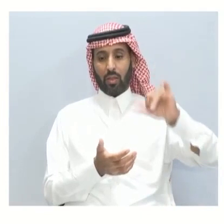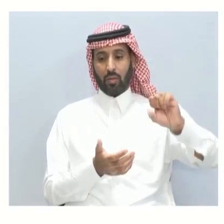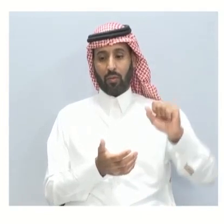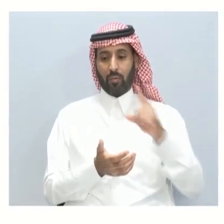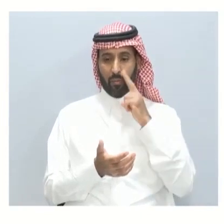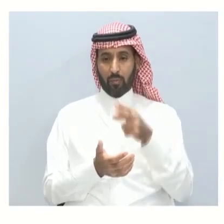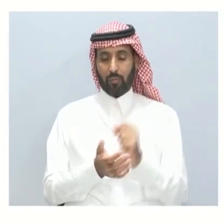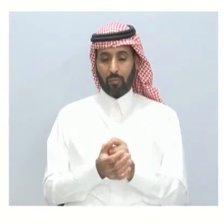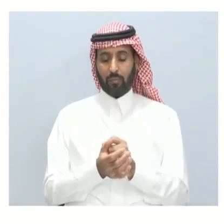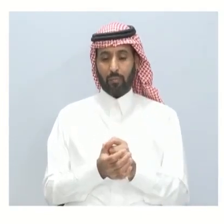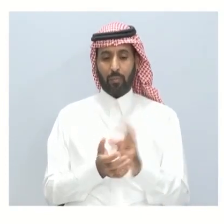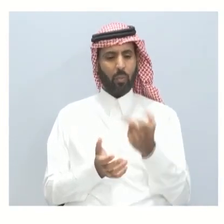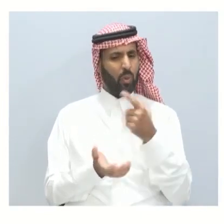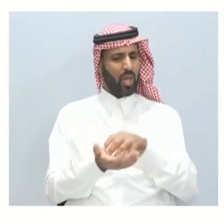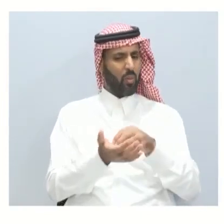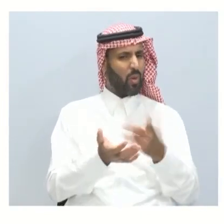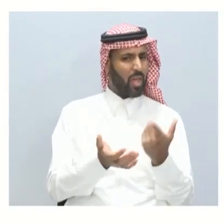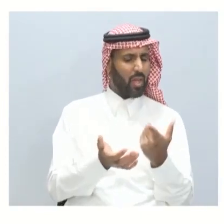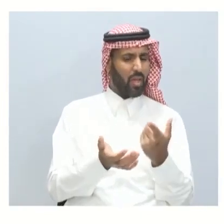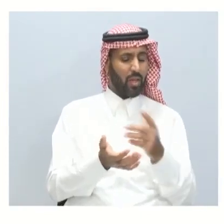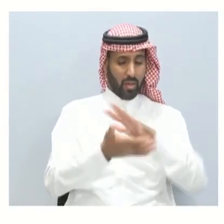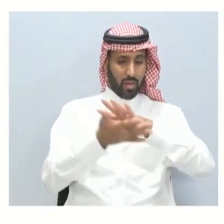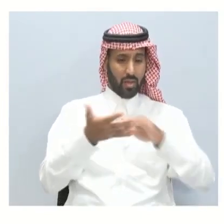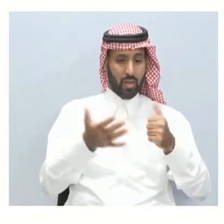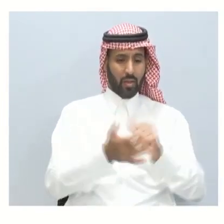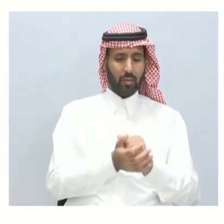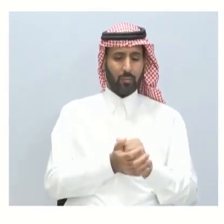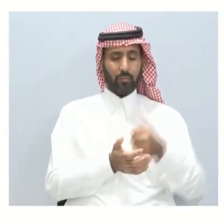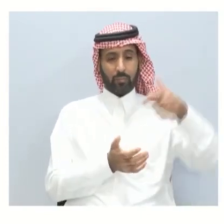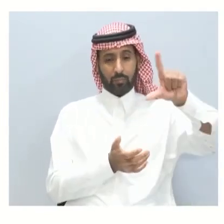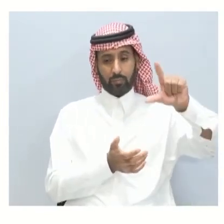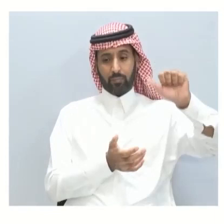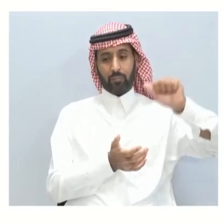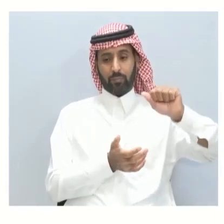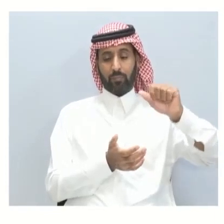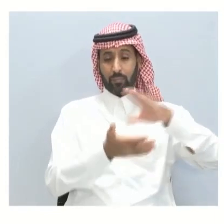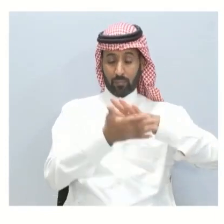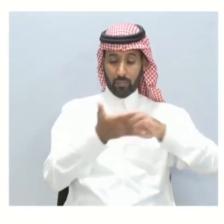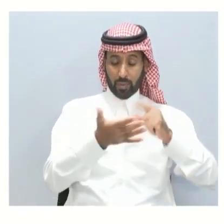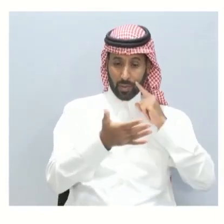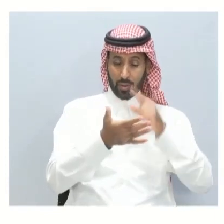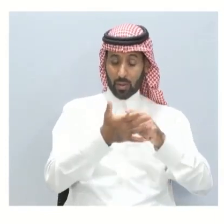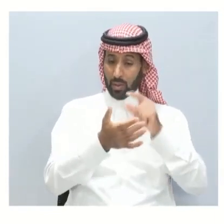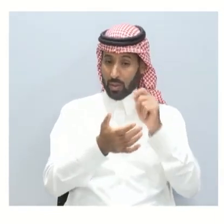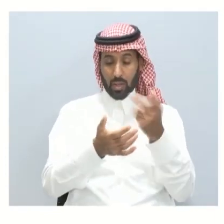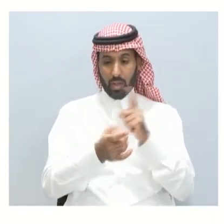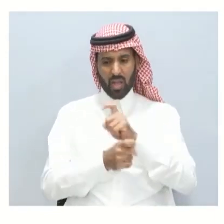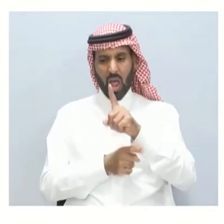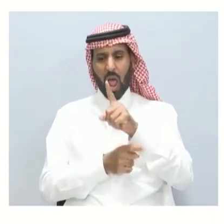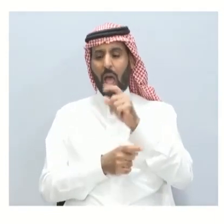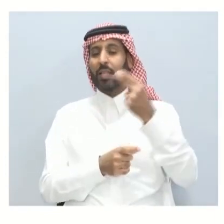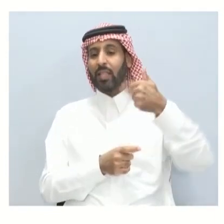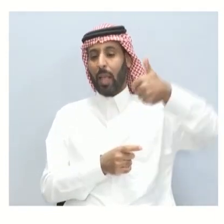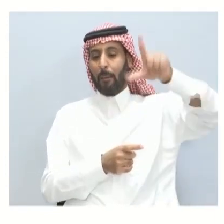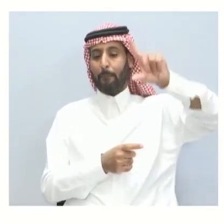لاحظ معي عنصر الان اين يقع يقع هنا ساستخدم الترميز الغاز النبيل من